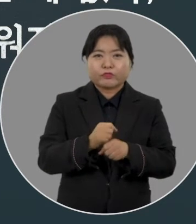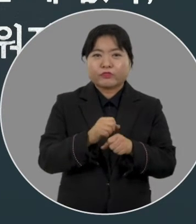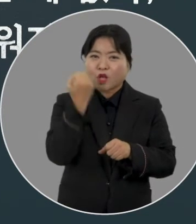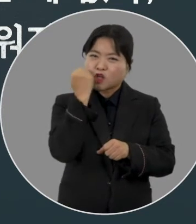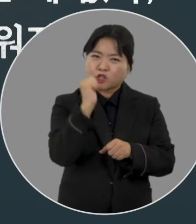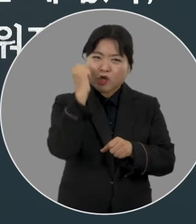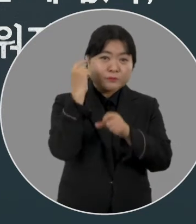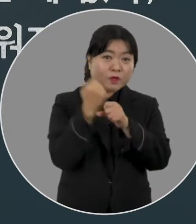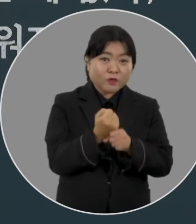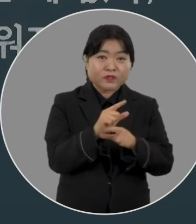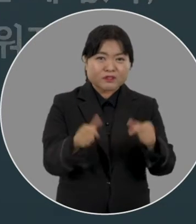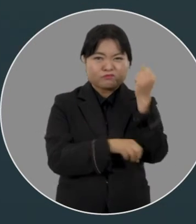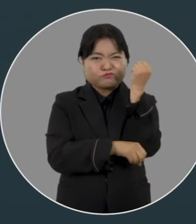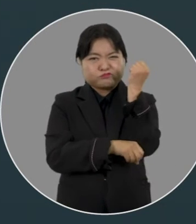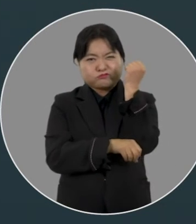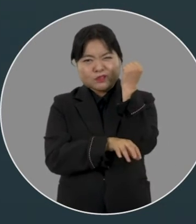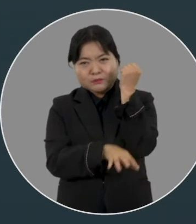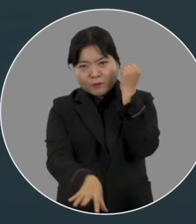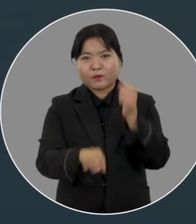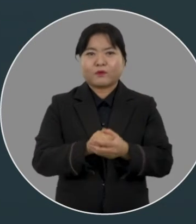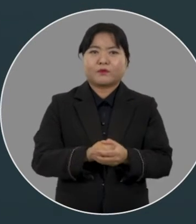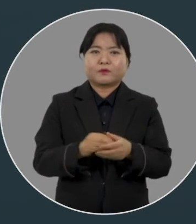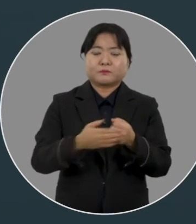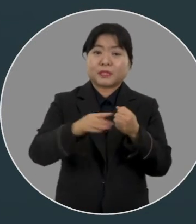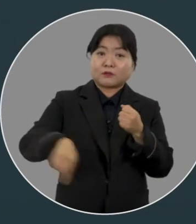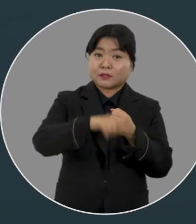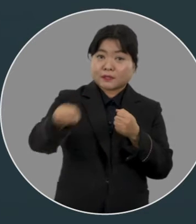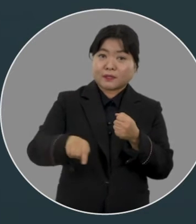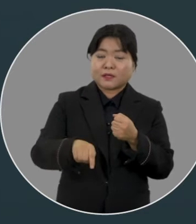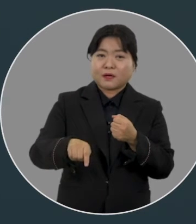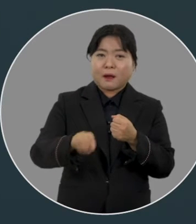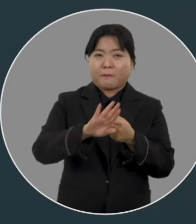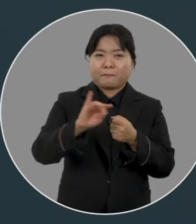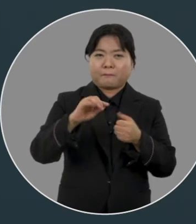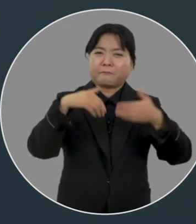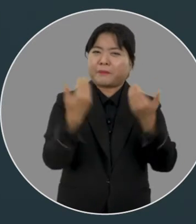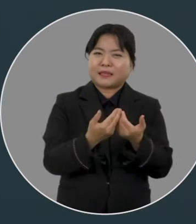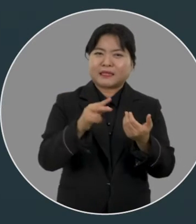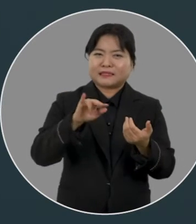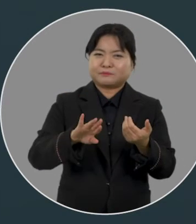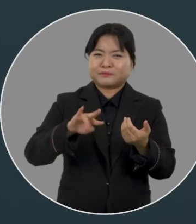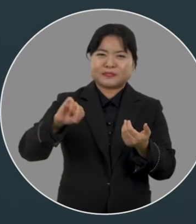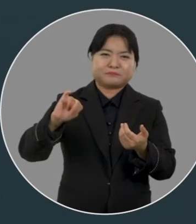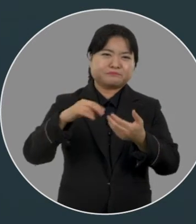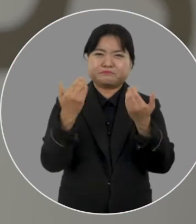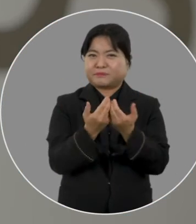것들이 굉장히 뿌리가 깊었고 이런 것들이 반집시법을 제정하는 중요한 이유가